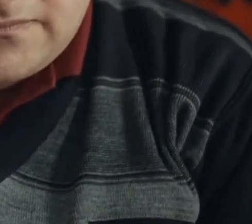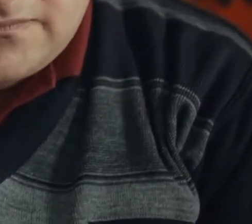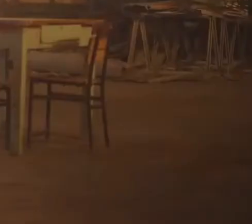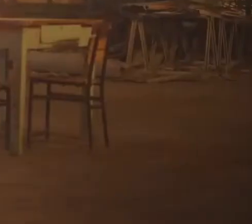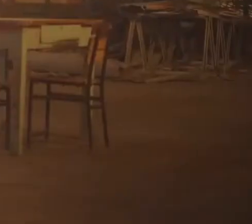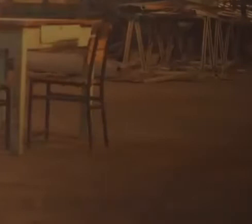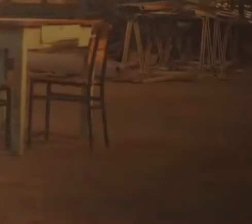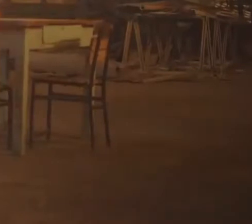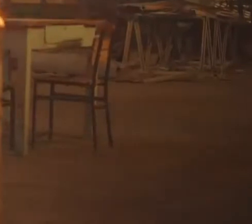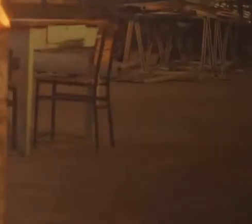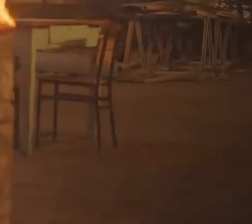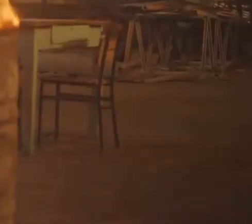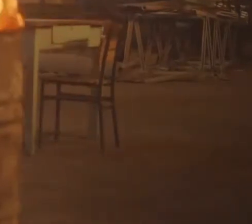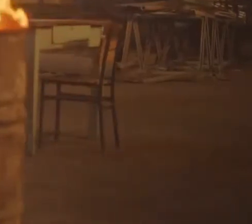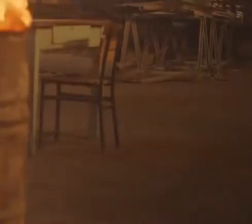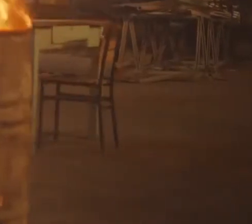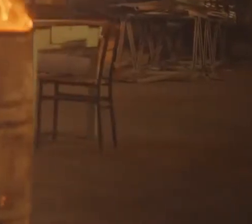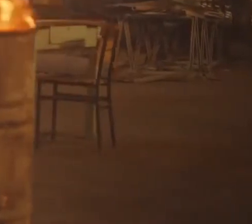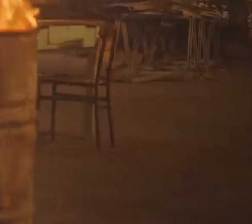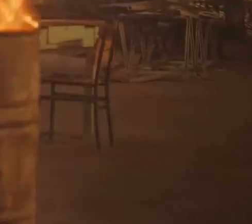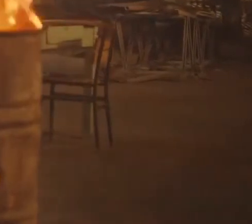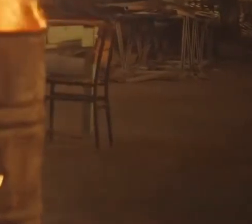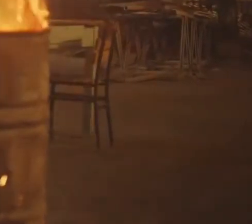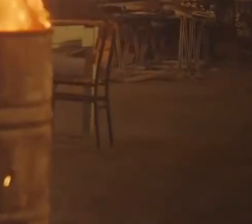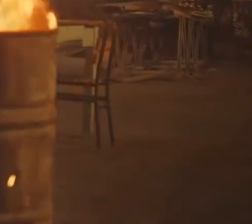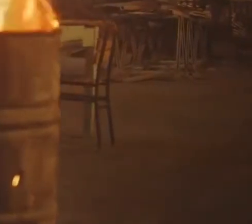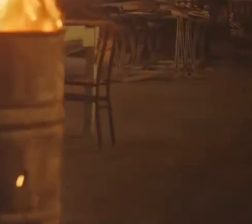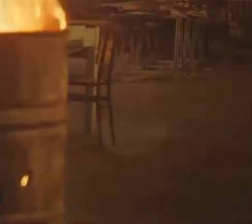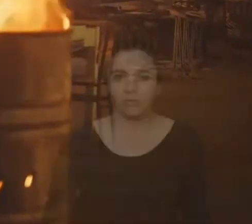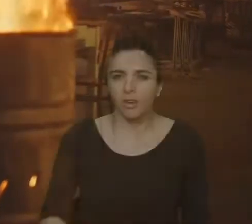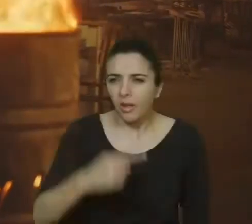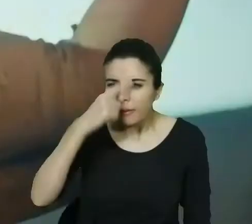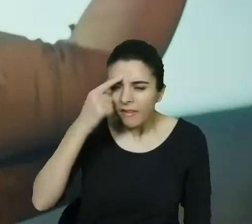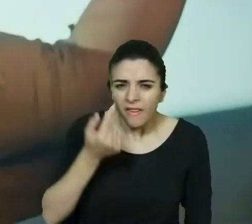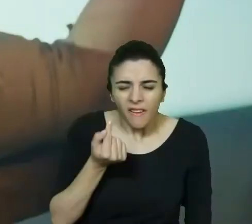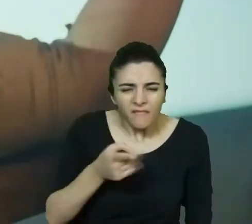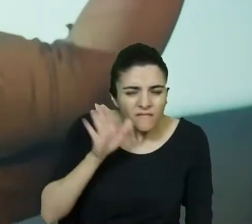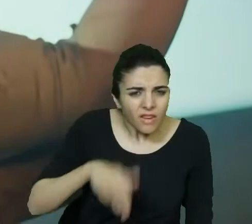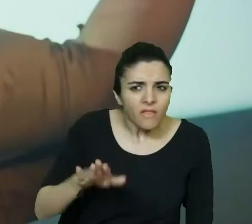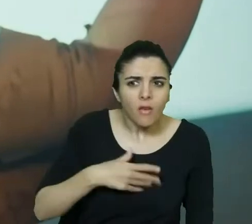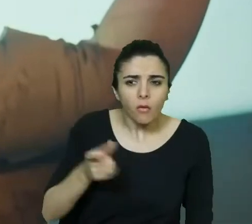Depo, karşılarındaki varil harlı yanıyor. Az kalsın geberteydim daha ona.